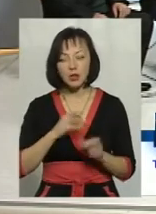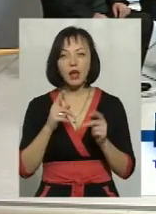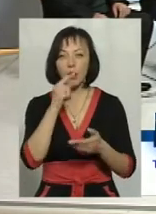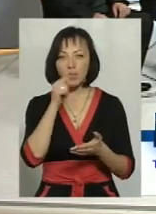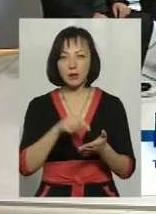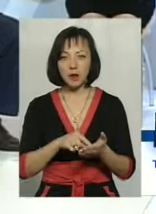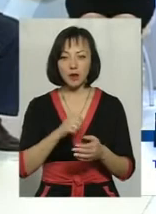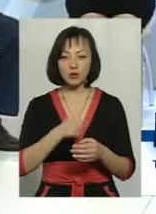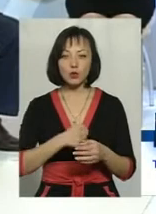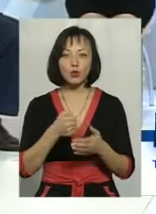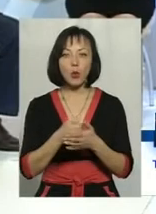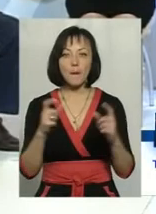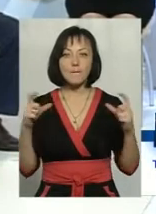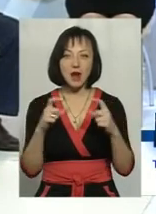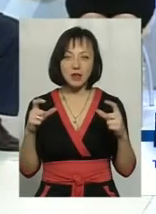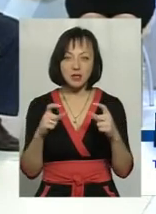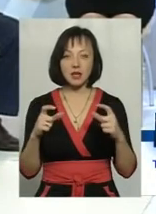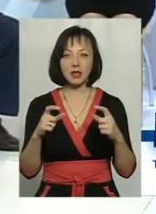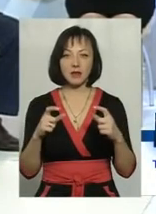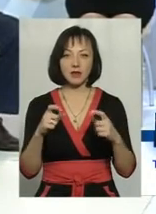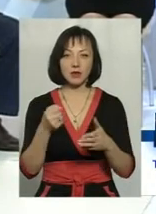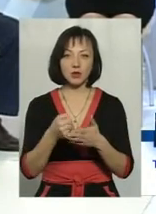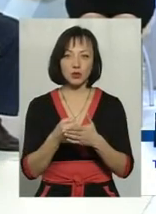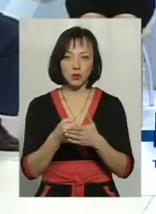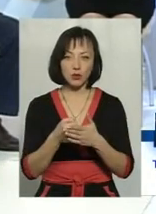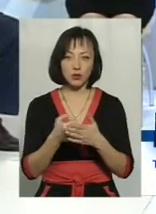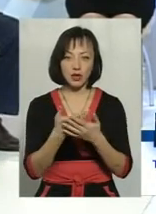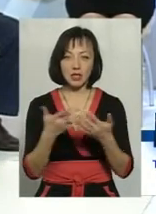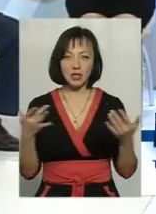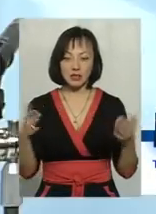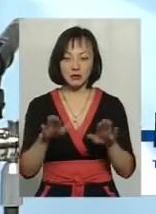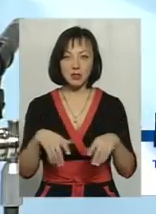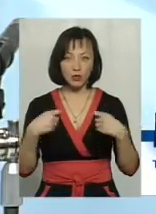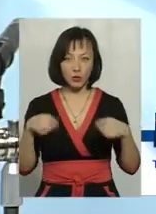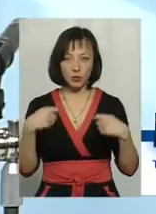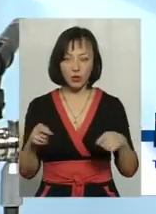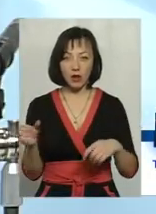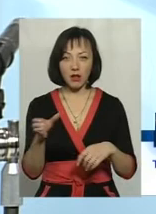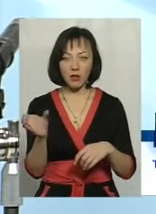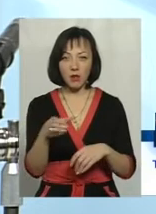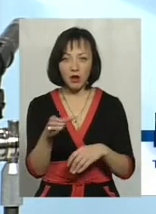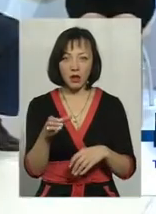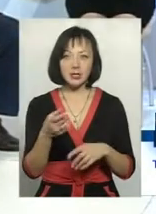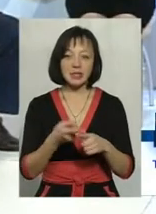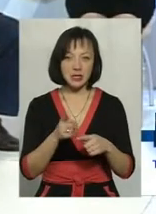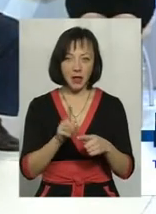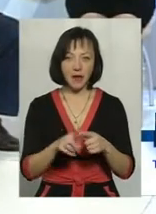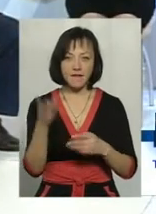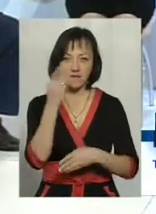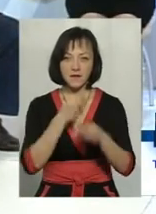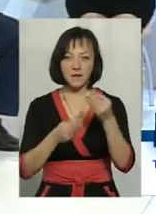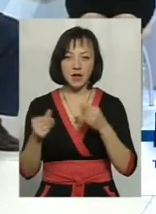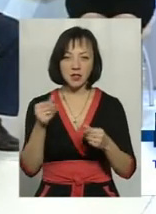таки до магазинів, до прилавків, до різних місць, де вживають алкоголь, от саме цей